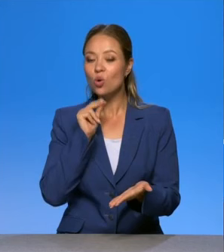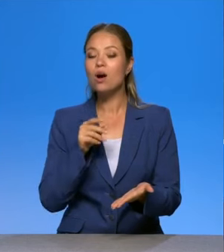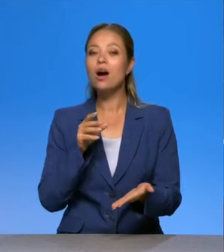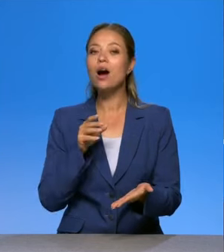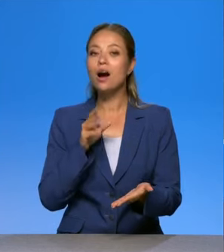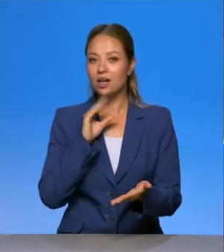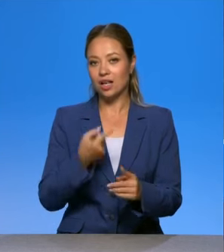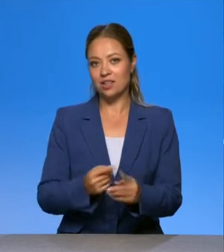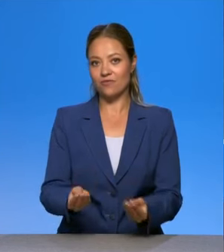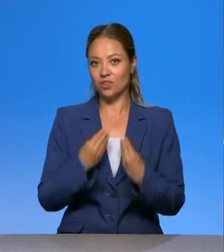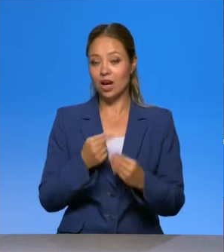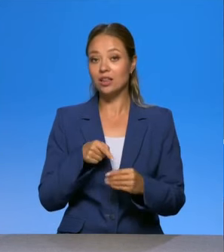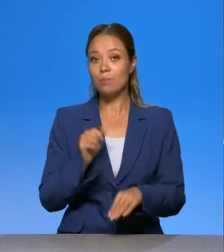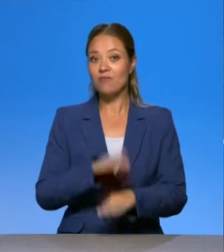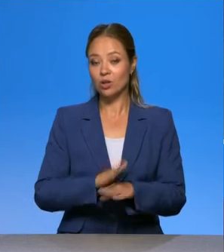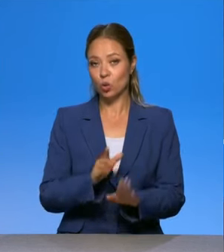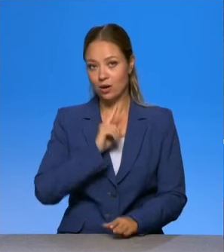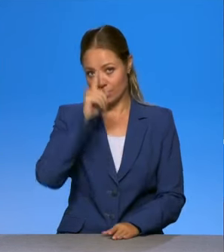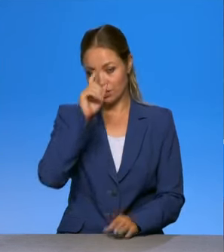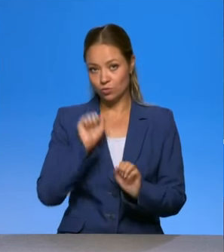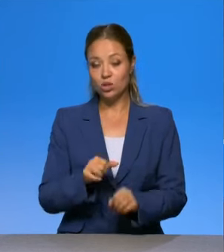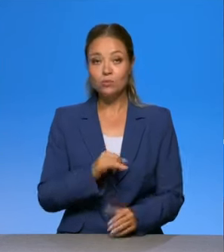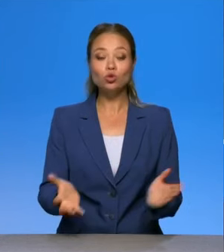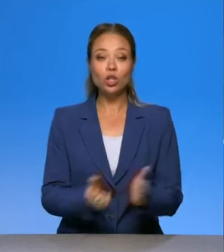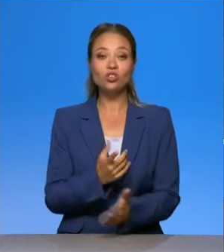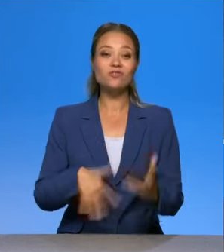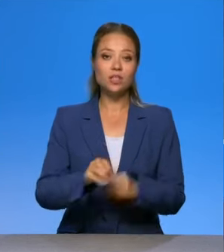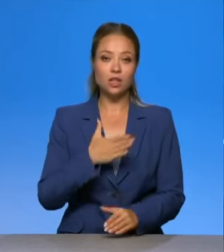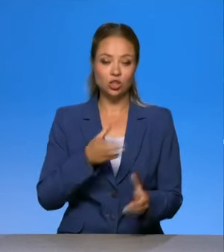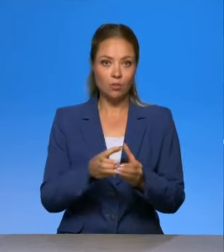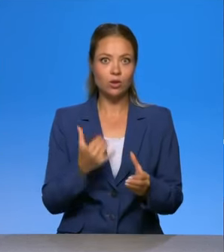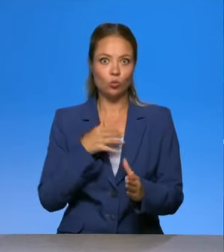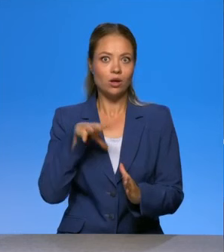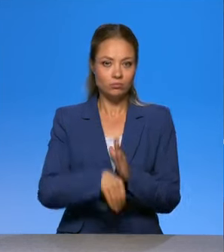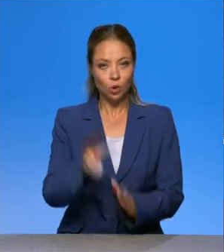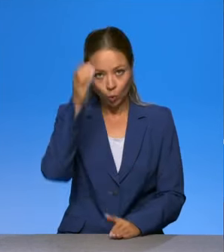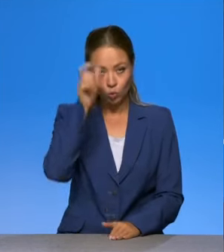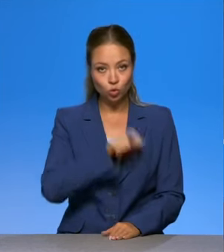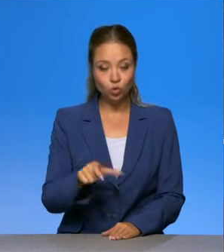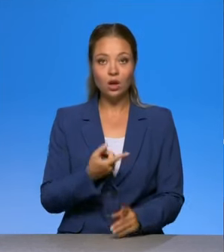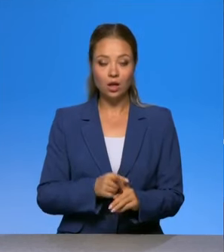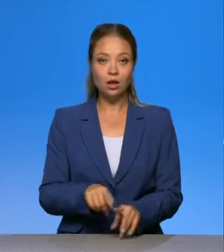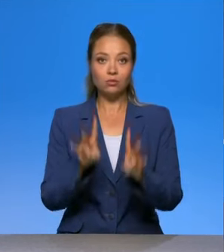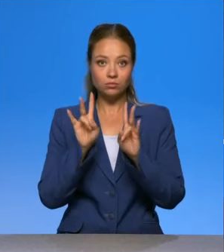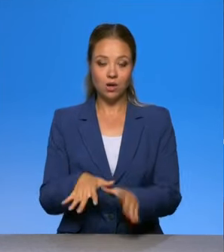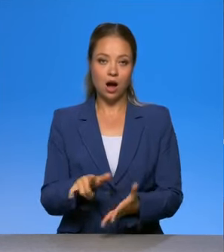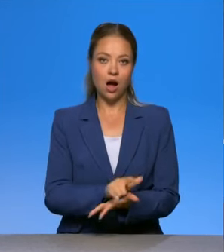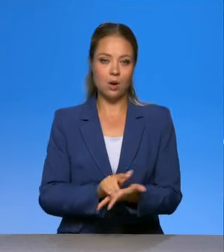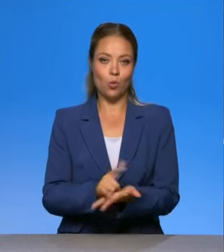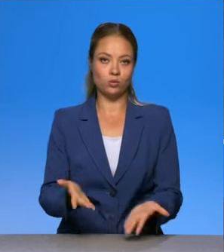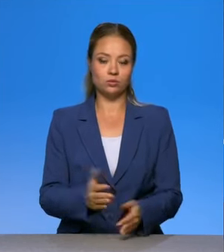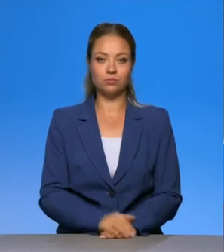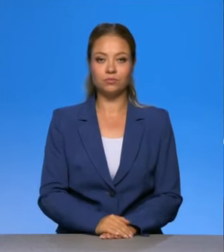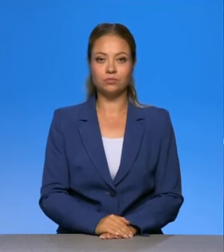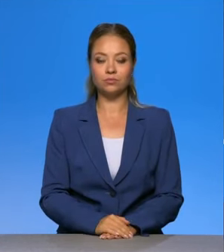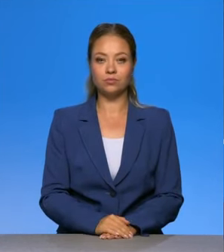месяц. И вот в этот момент получается, что вся команда наша, а у меня еще ученые, она остается в аэропорту.